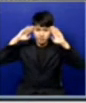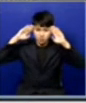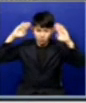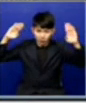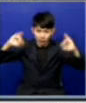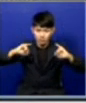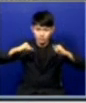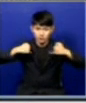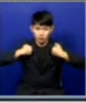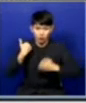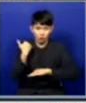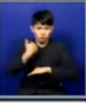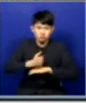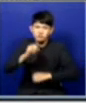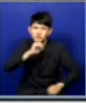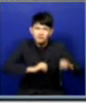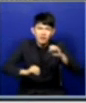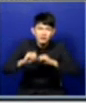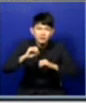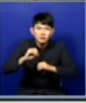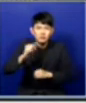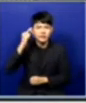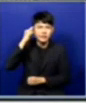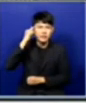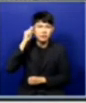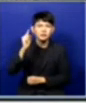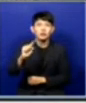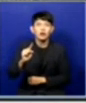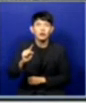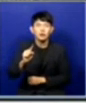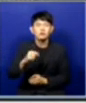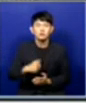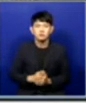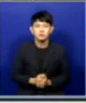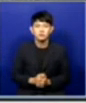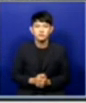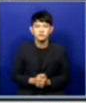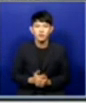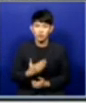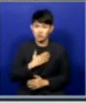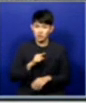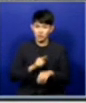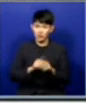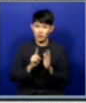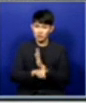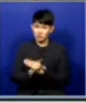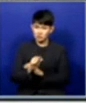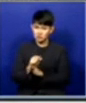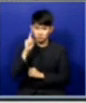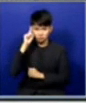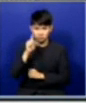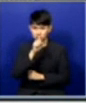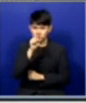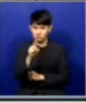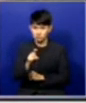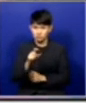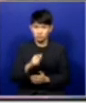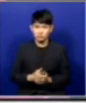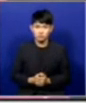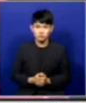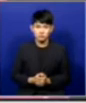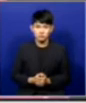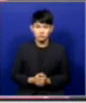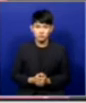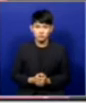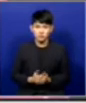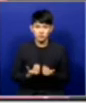เลยน่าคิดไหมคะในเรื่องนี้ของดิฉัน20นาทีนะคะท่านประธานคะพอ10น